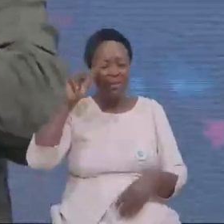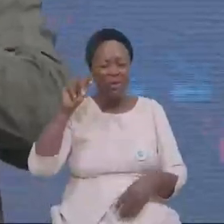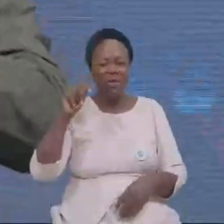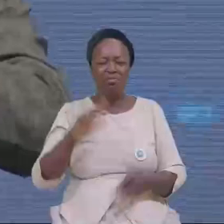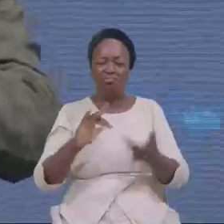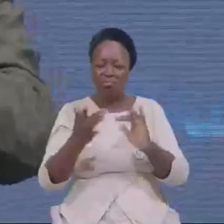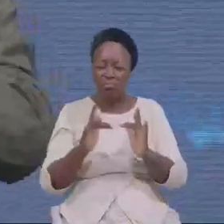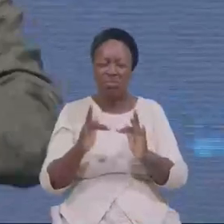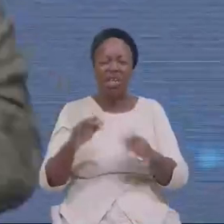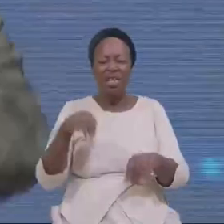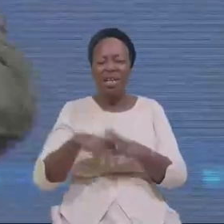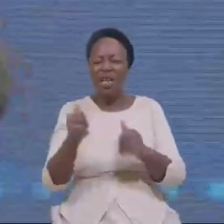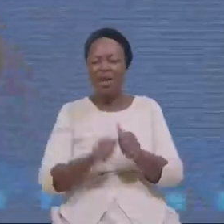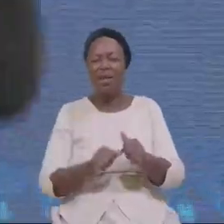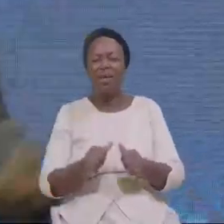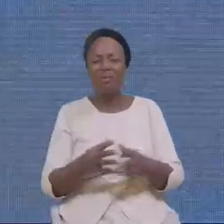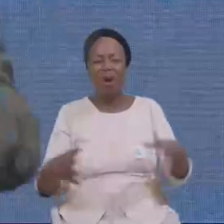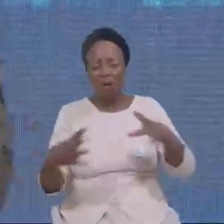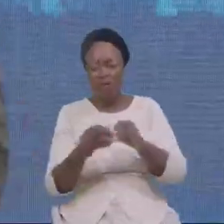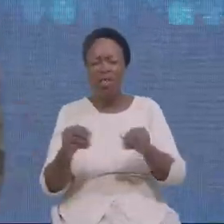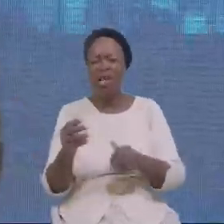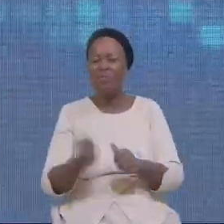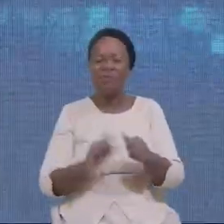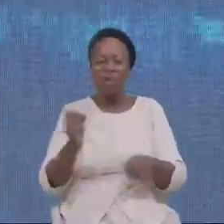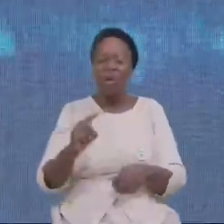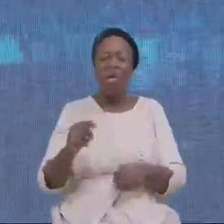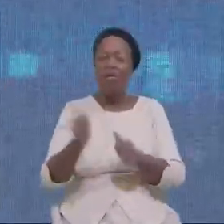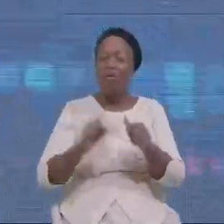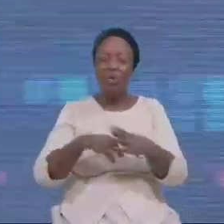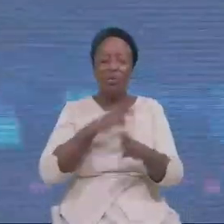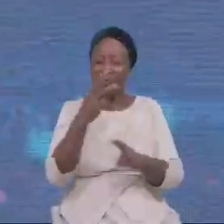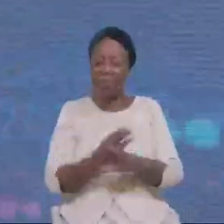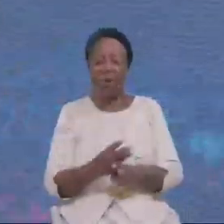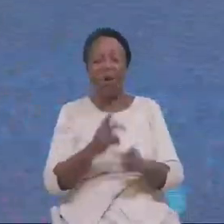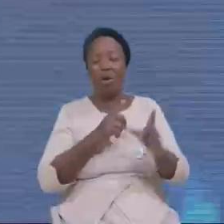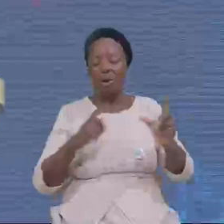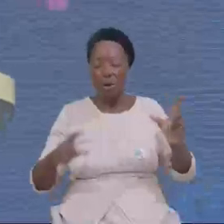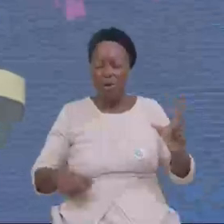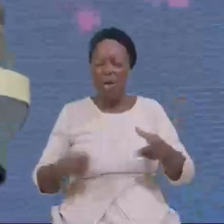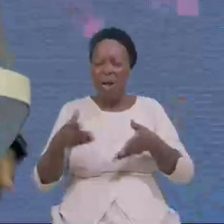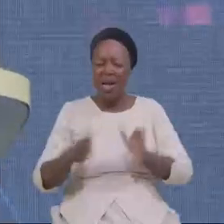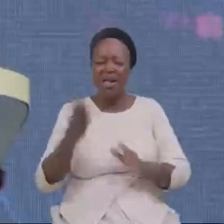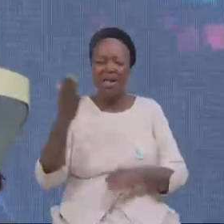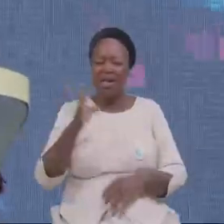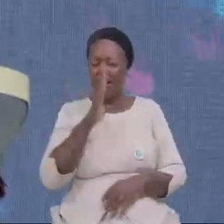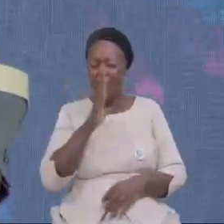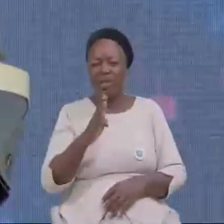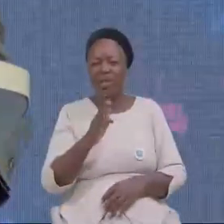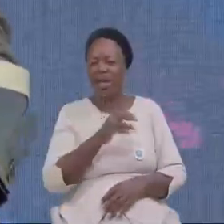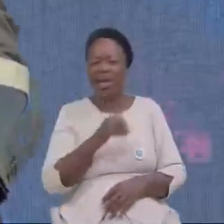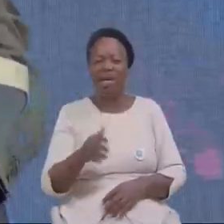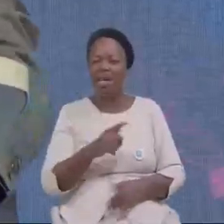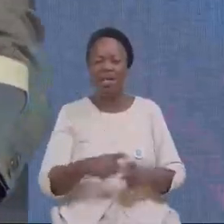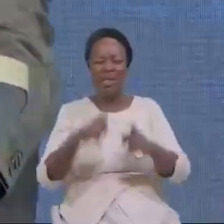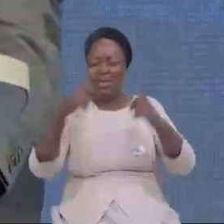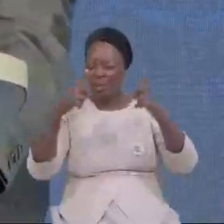ligne, dans chaque assemblée, partout. Partout dans le monde, Seigneur, qui est